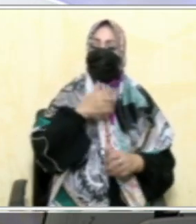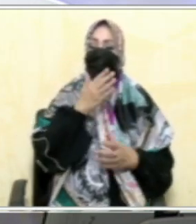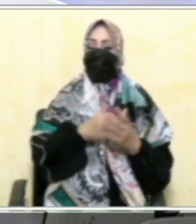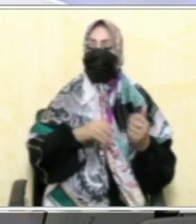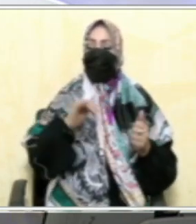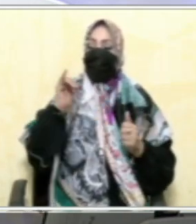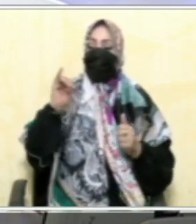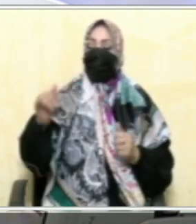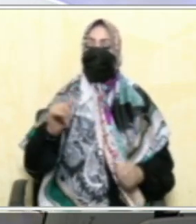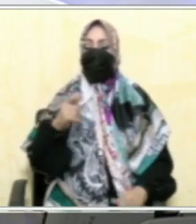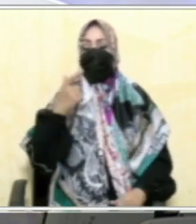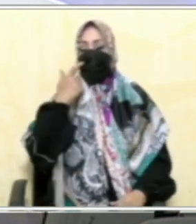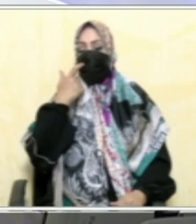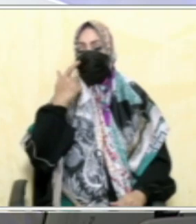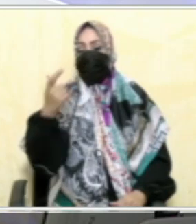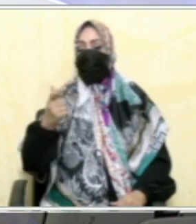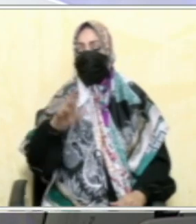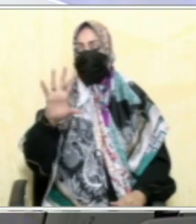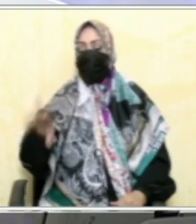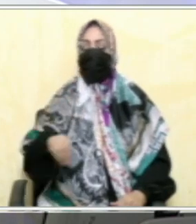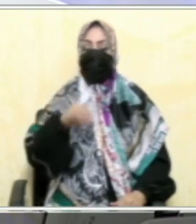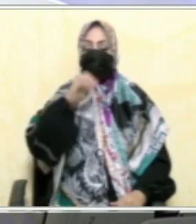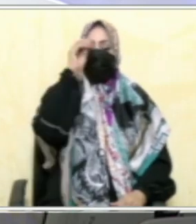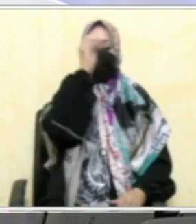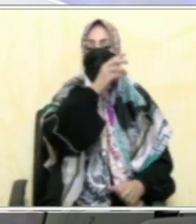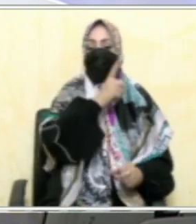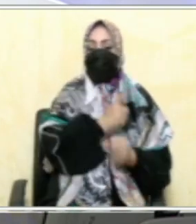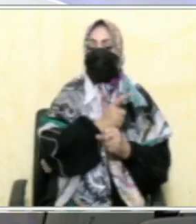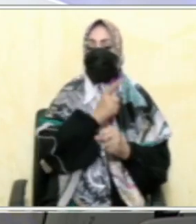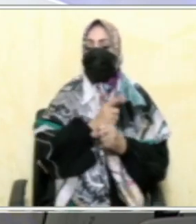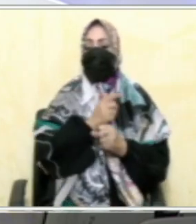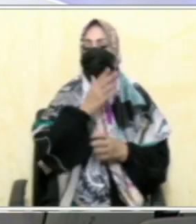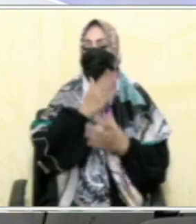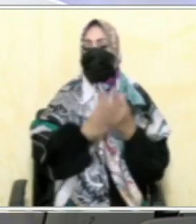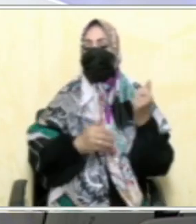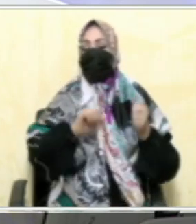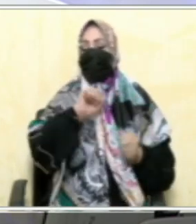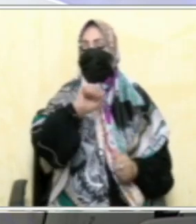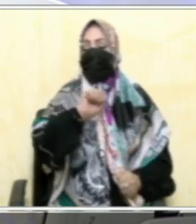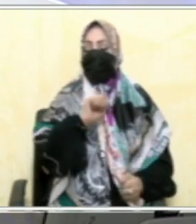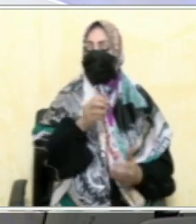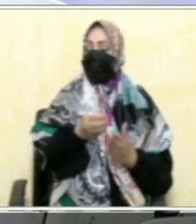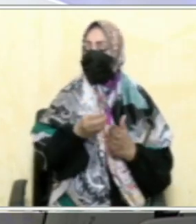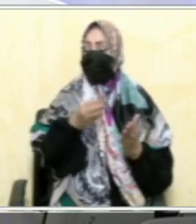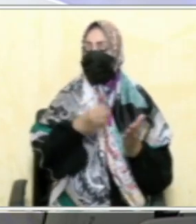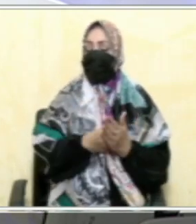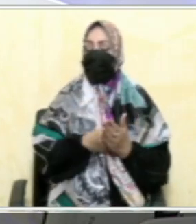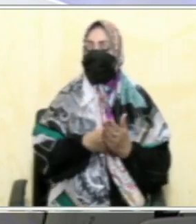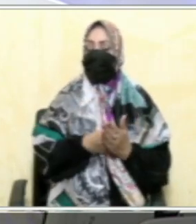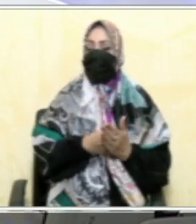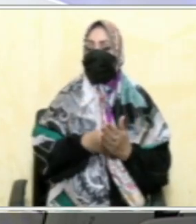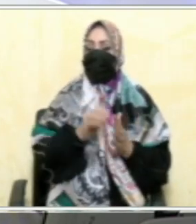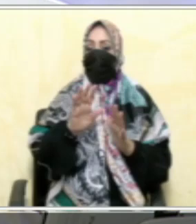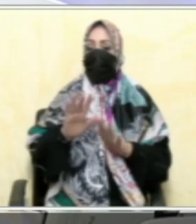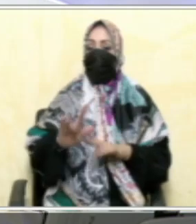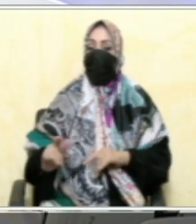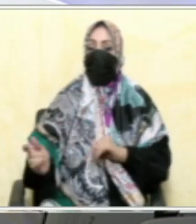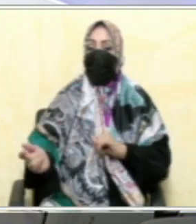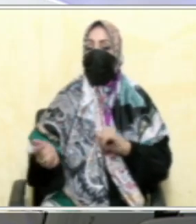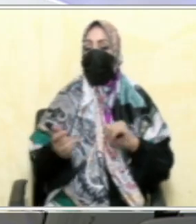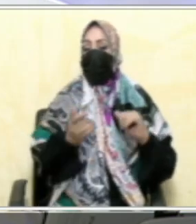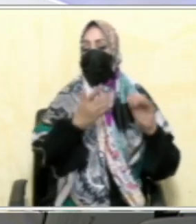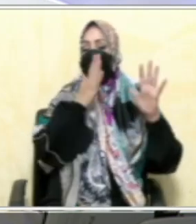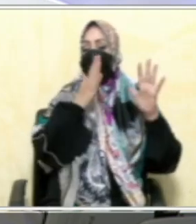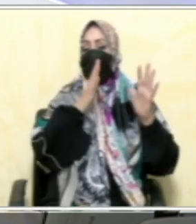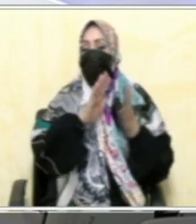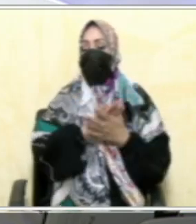لم تتنحى فيجب عليها أن تشعر بحجم هذه المسؤولية. ولهذا ظاهرة أولاد الأبلات وأولاد